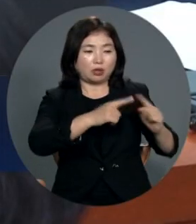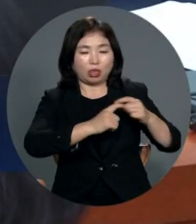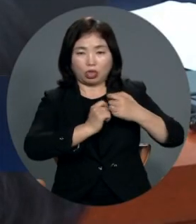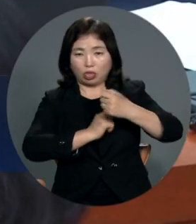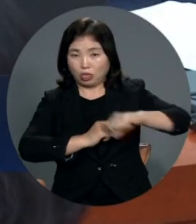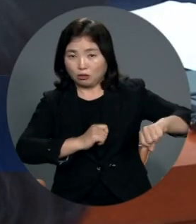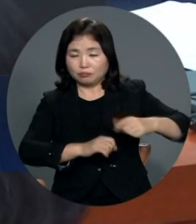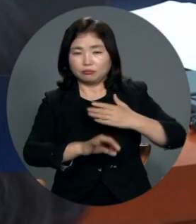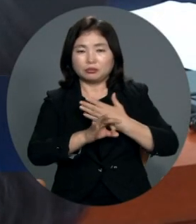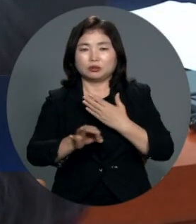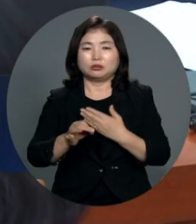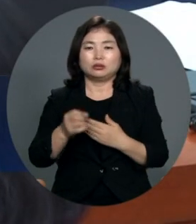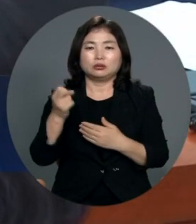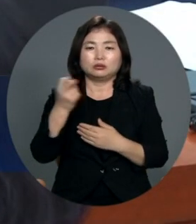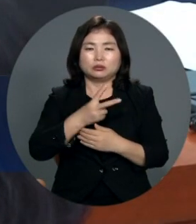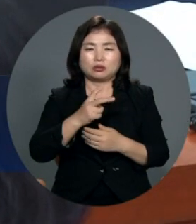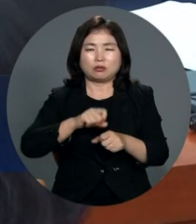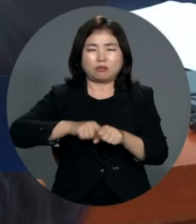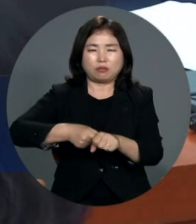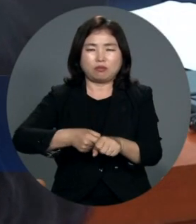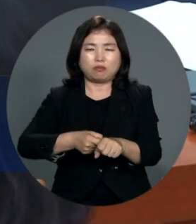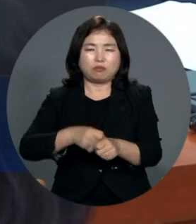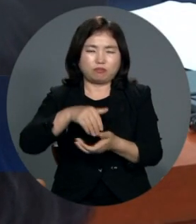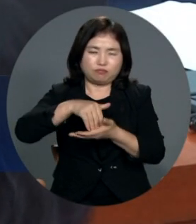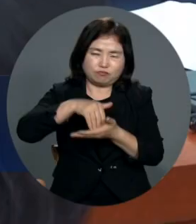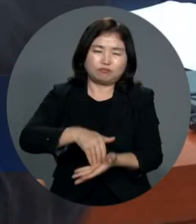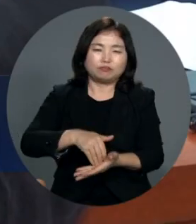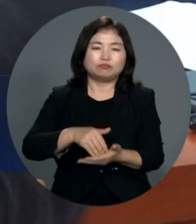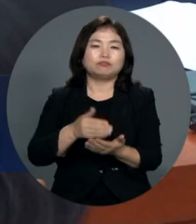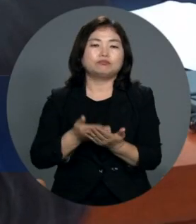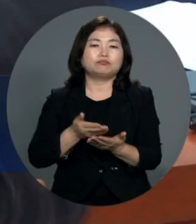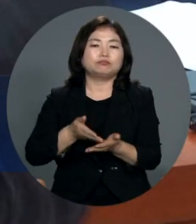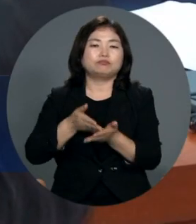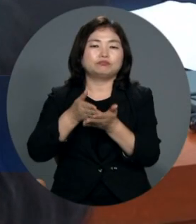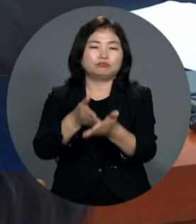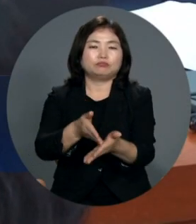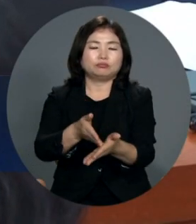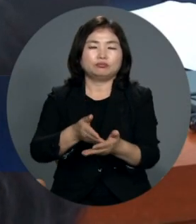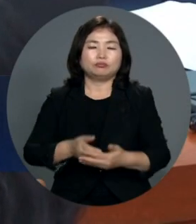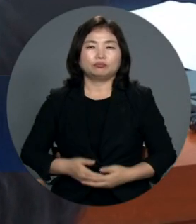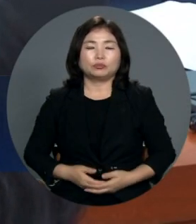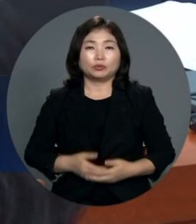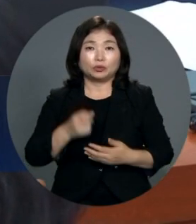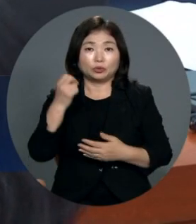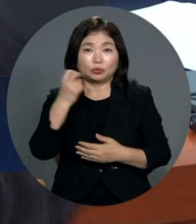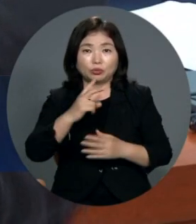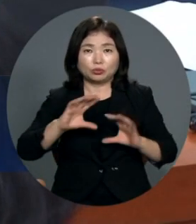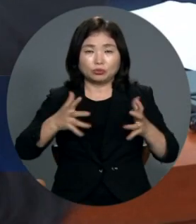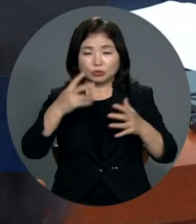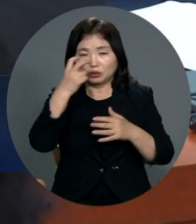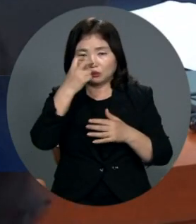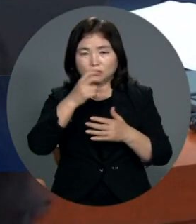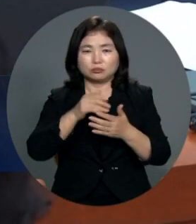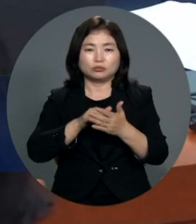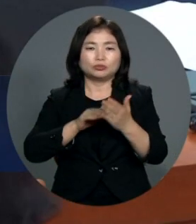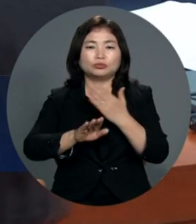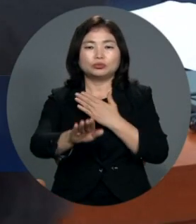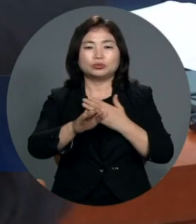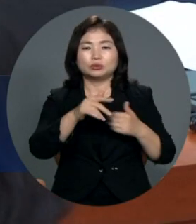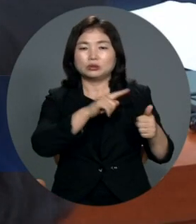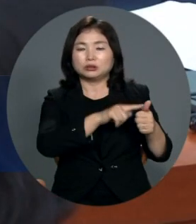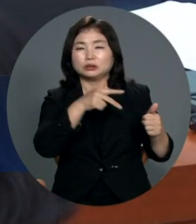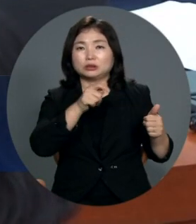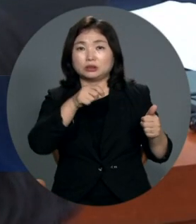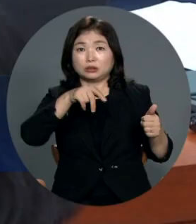고발 조치 등 모든 법적 제재를 엄중히 취해 주실 것을 그리고 국감 이후라도